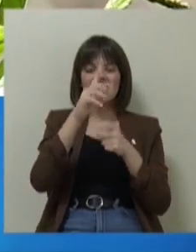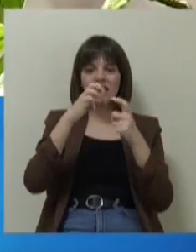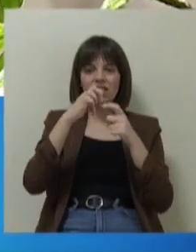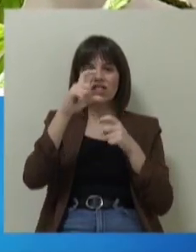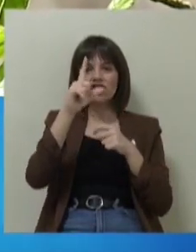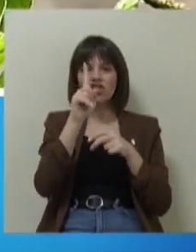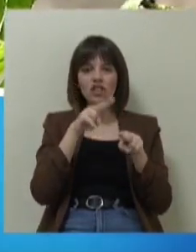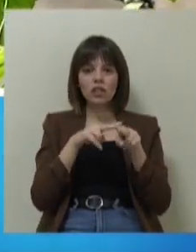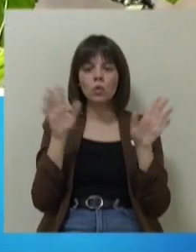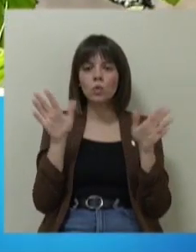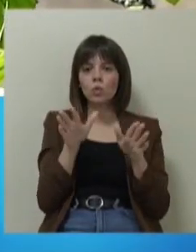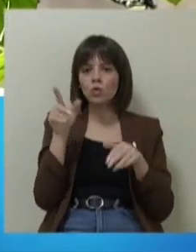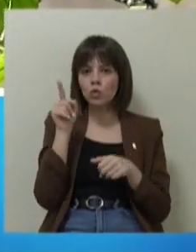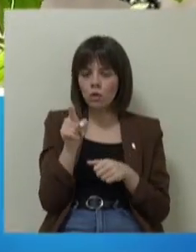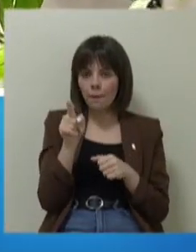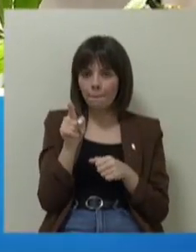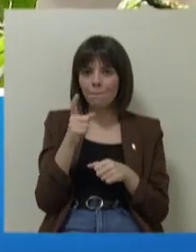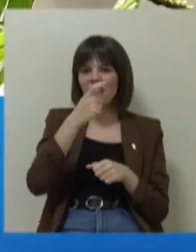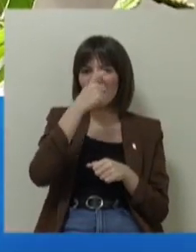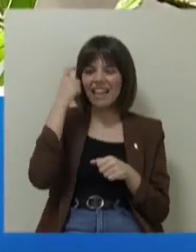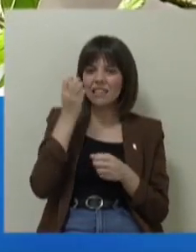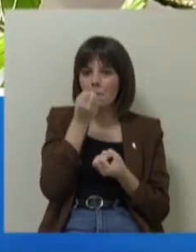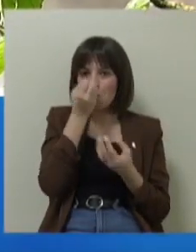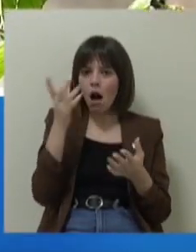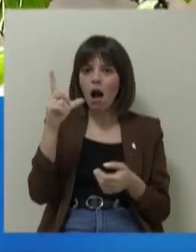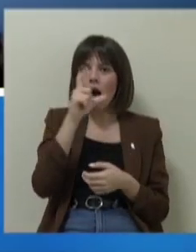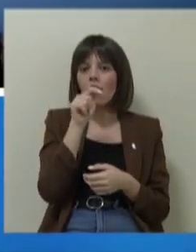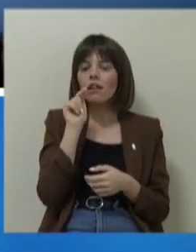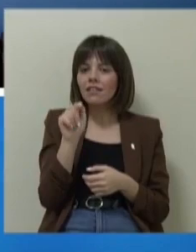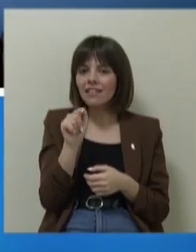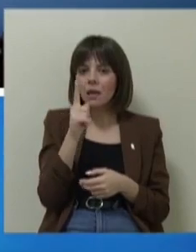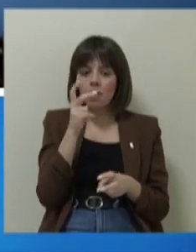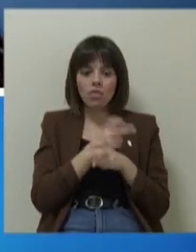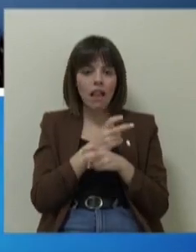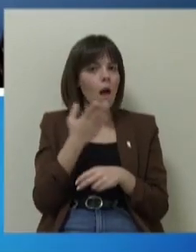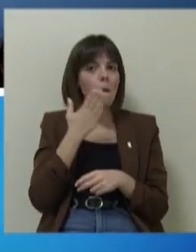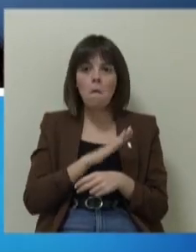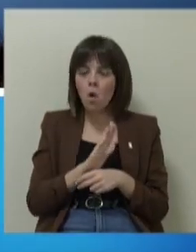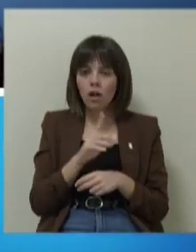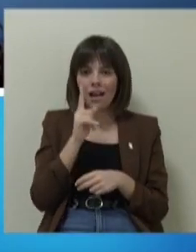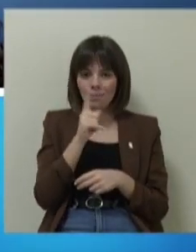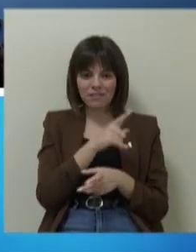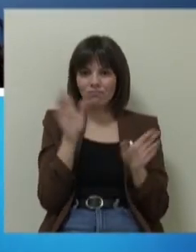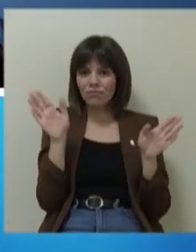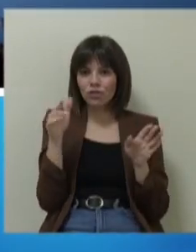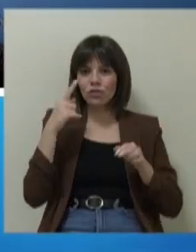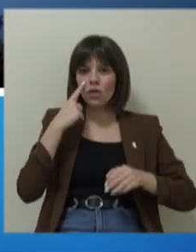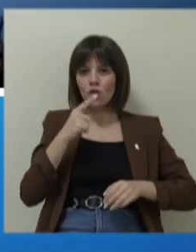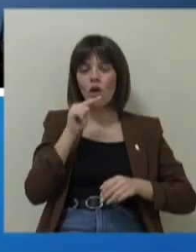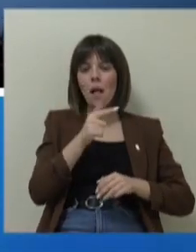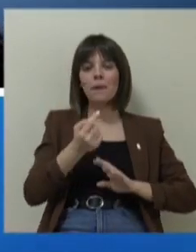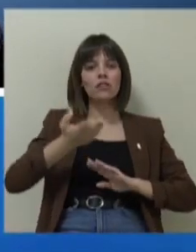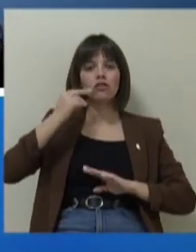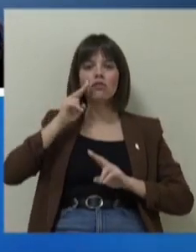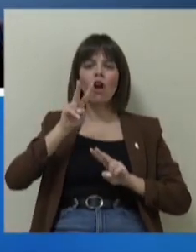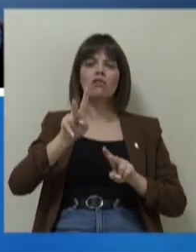birey halinde görüyorsunuz. Yazın, bahar aylarında bir tehlike yokken bir sığırcık bireyi az önce gördüğünüz